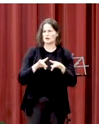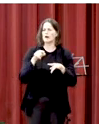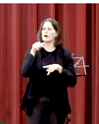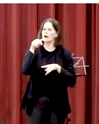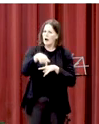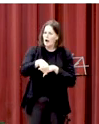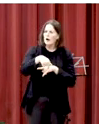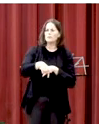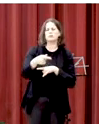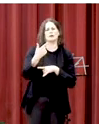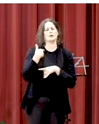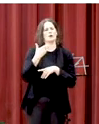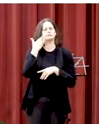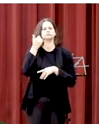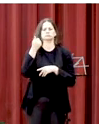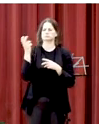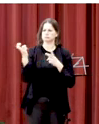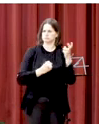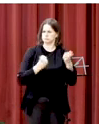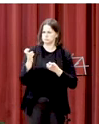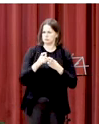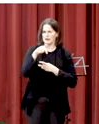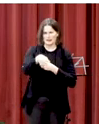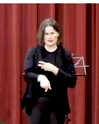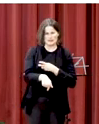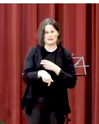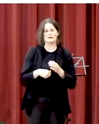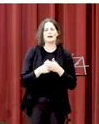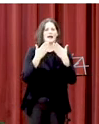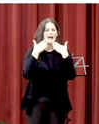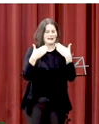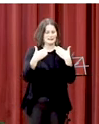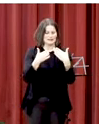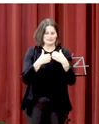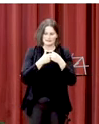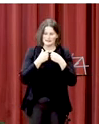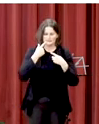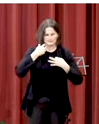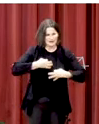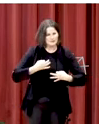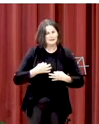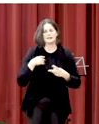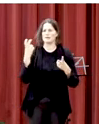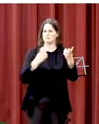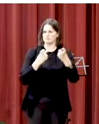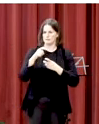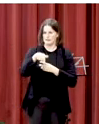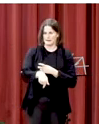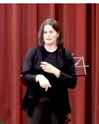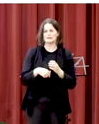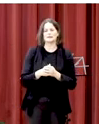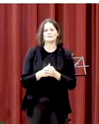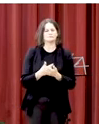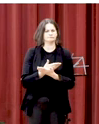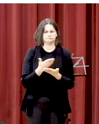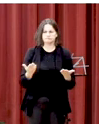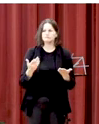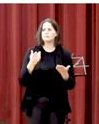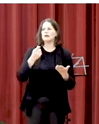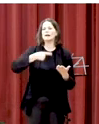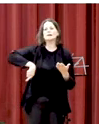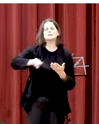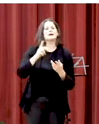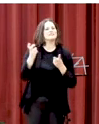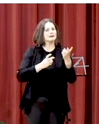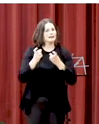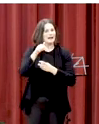teniu el goig de poder assistir en aquest acte. Moltes gràcies de tot cor de la vostra presència. Sens dubte que estigueu tots